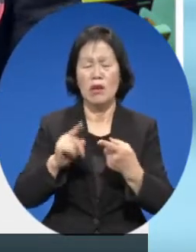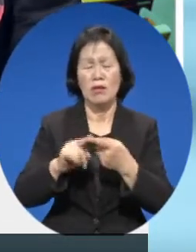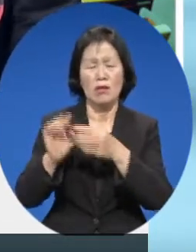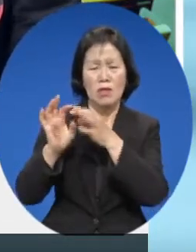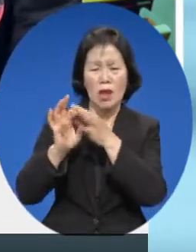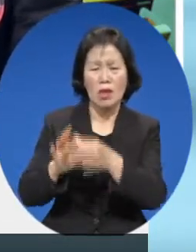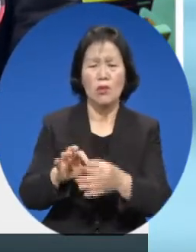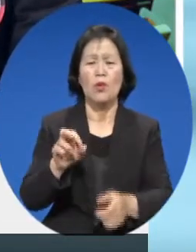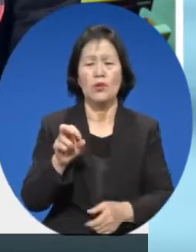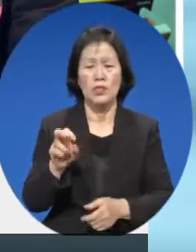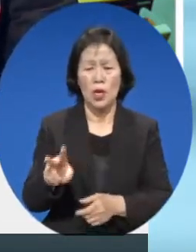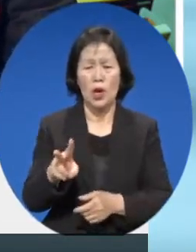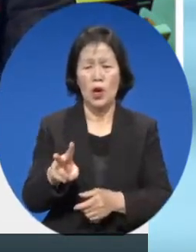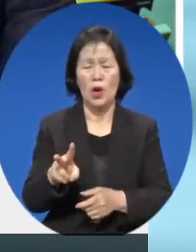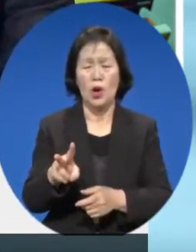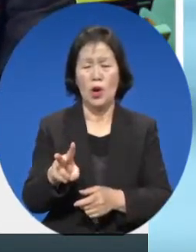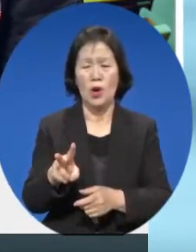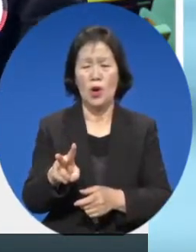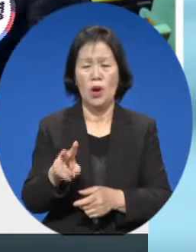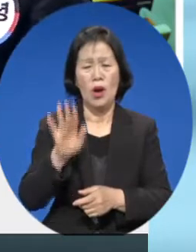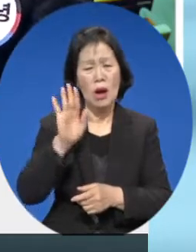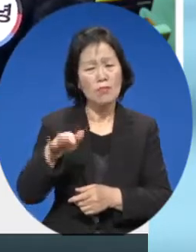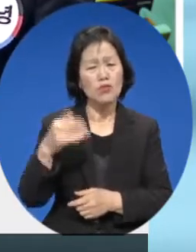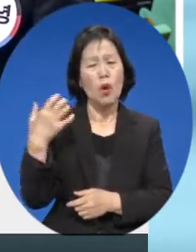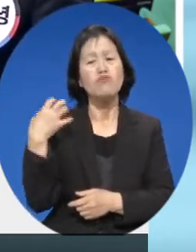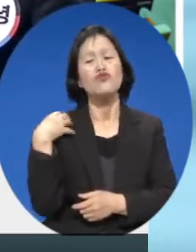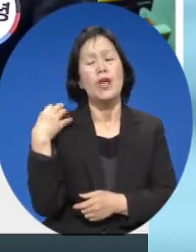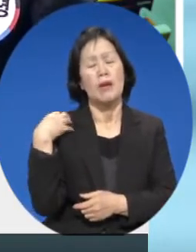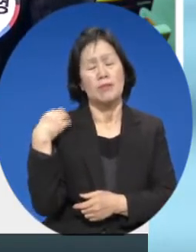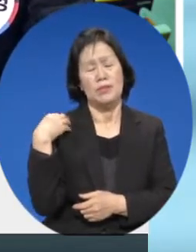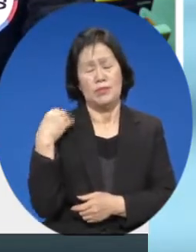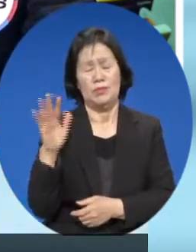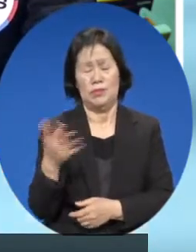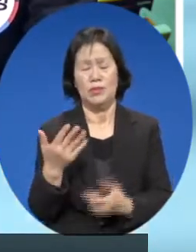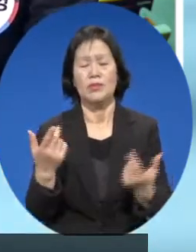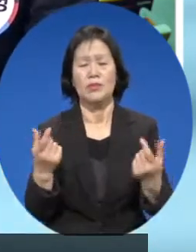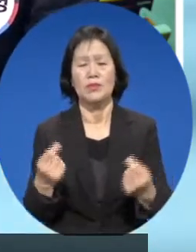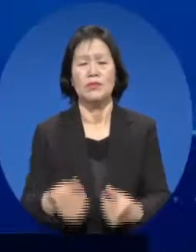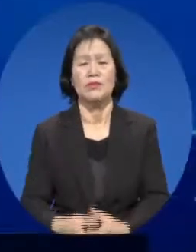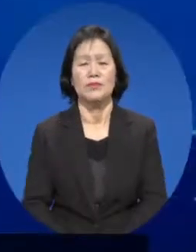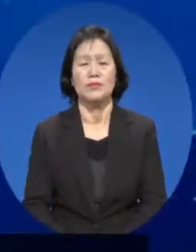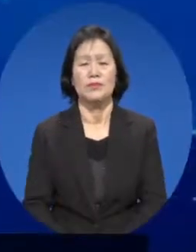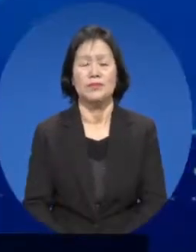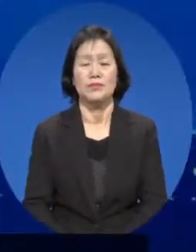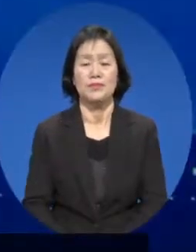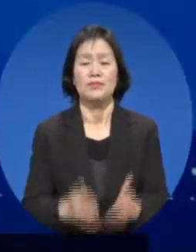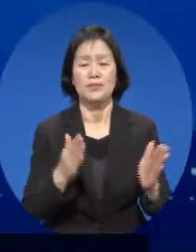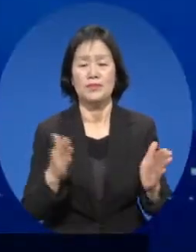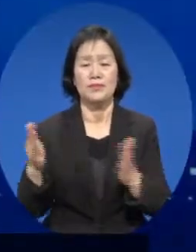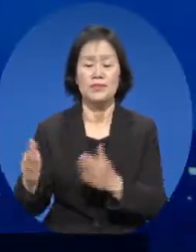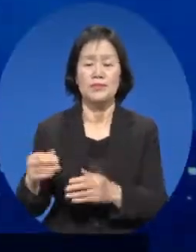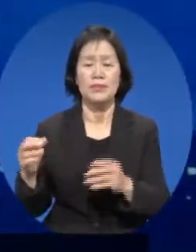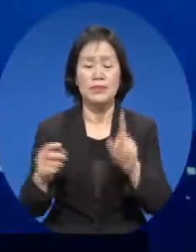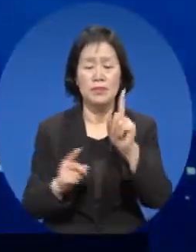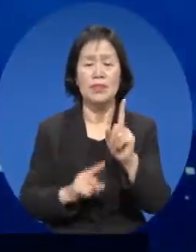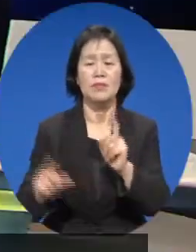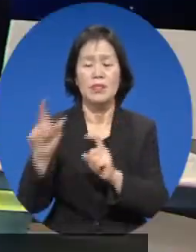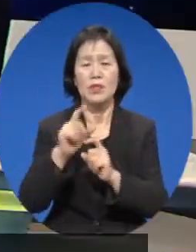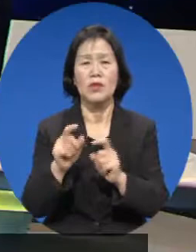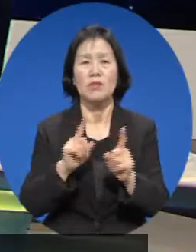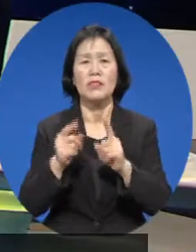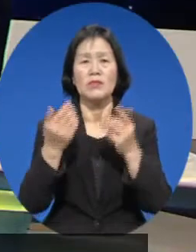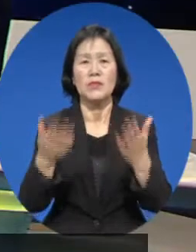여당 측에서 앞으로 부담이 될 가능성이 전 오히려 크다 봅니다 알겠습니다 여기서 이렇게 하면 되지만 게 찜 하겠습니다 그래서 일단은